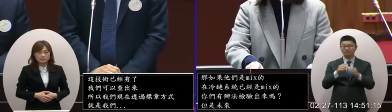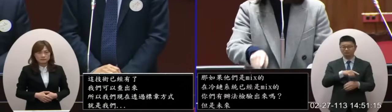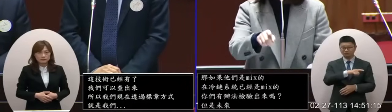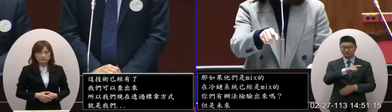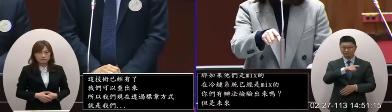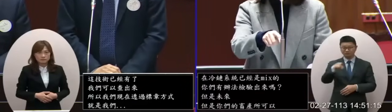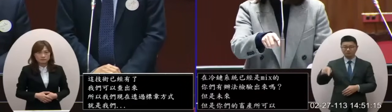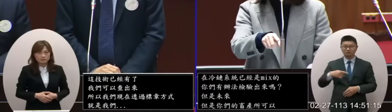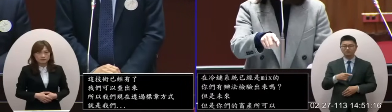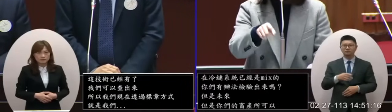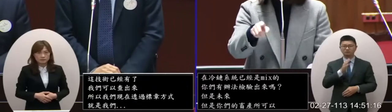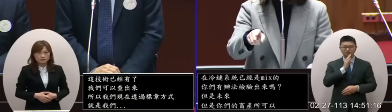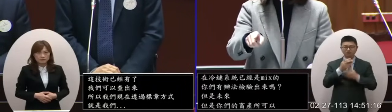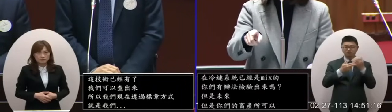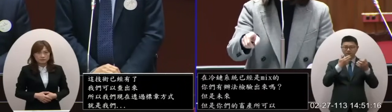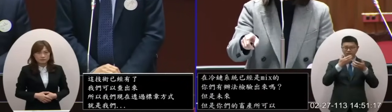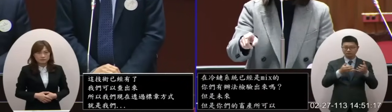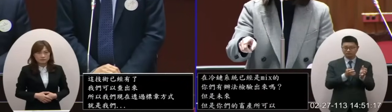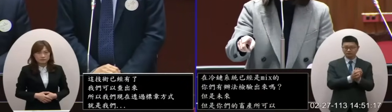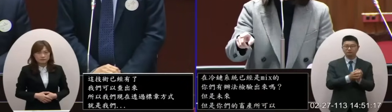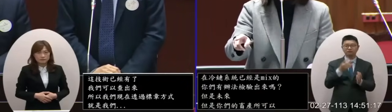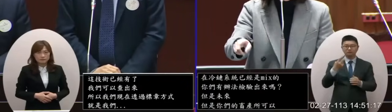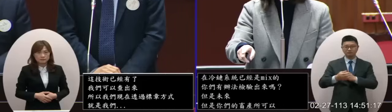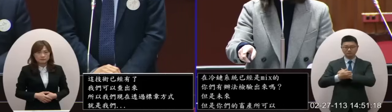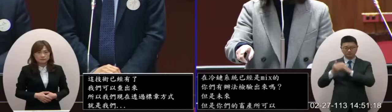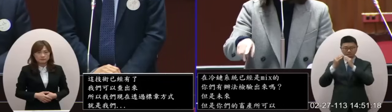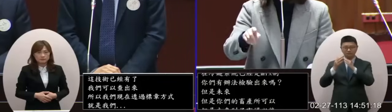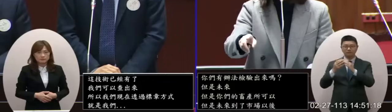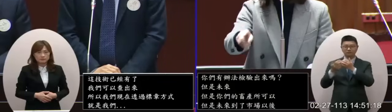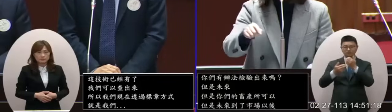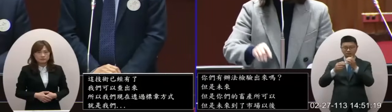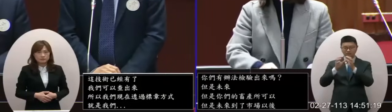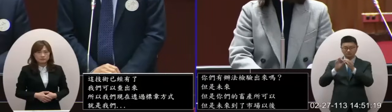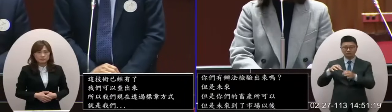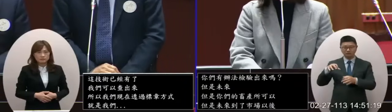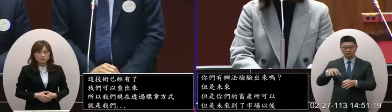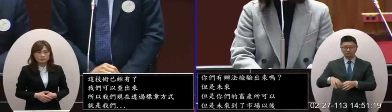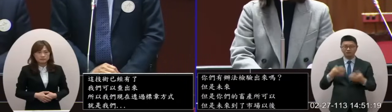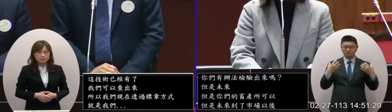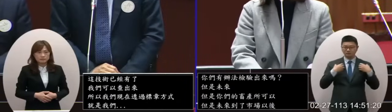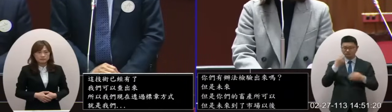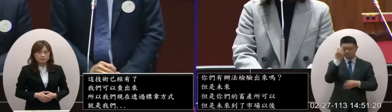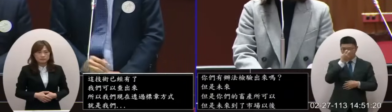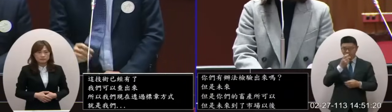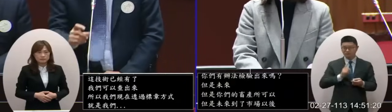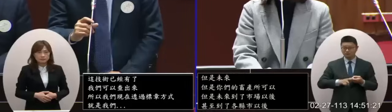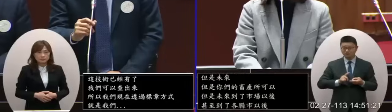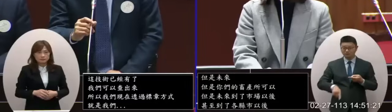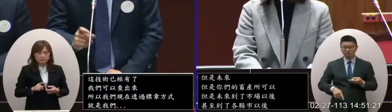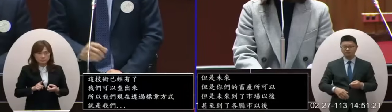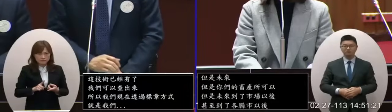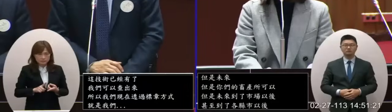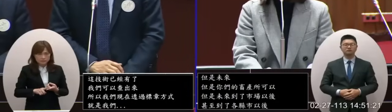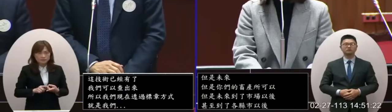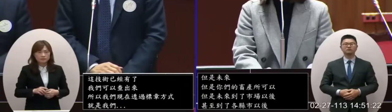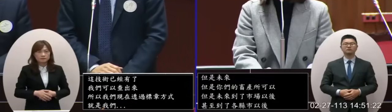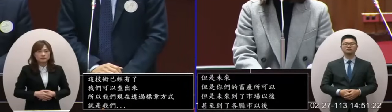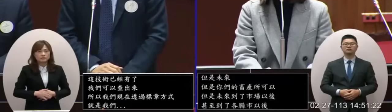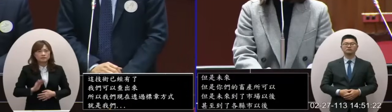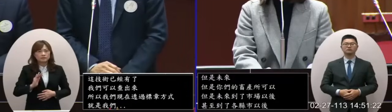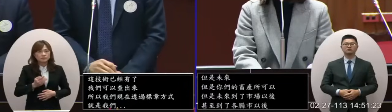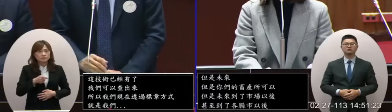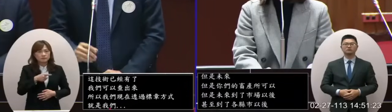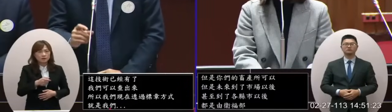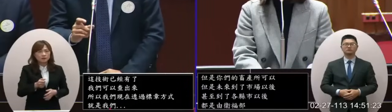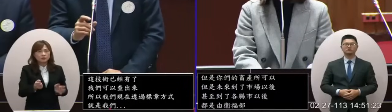由卫福部以及各县市的卫生所去做稽核的工作，对不对？ 对，那不过这个要标